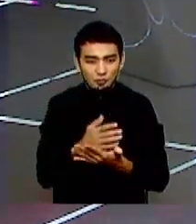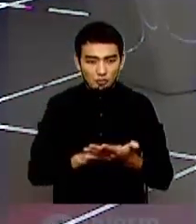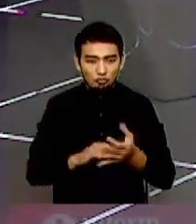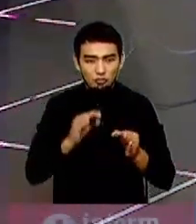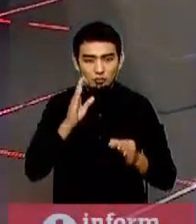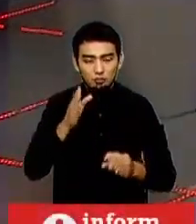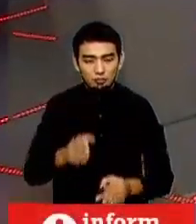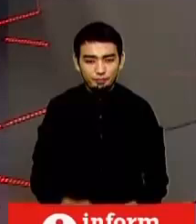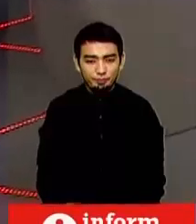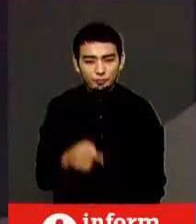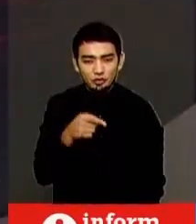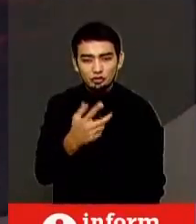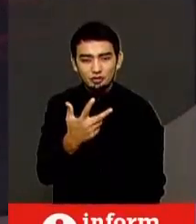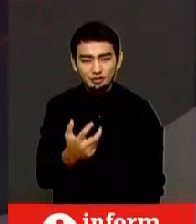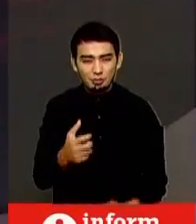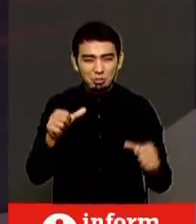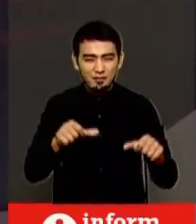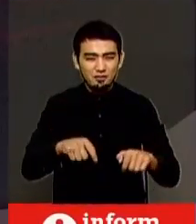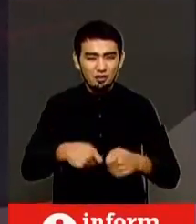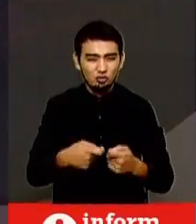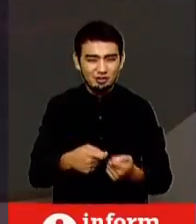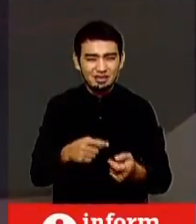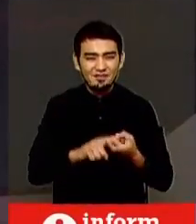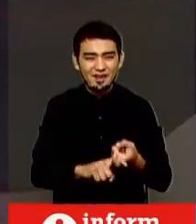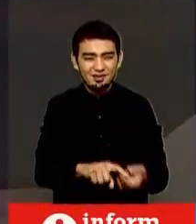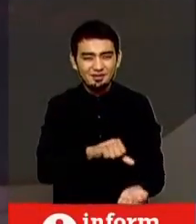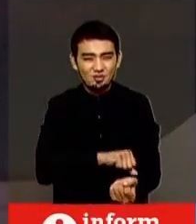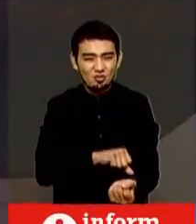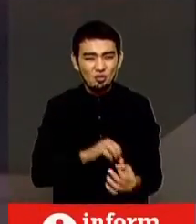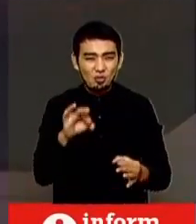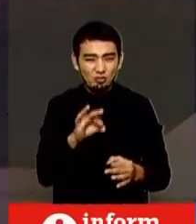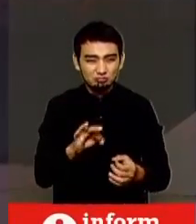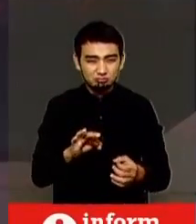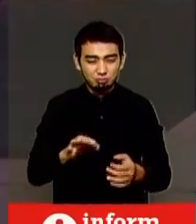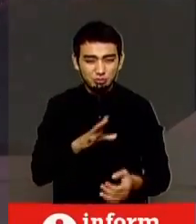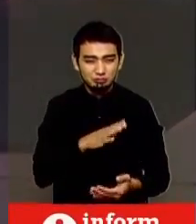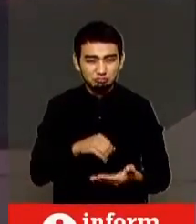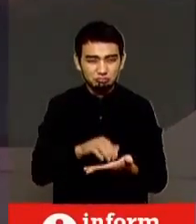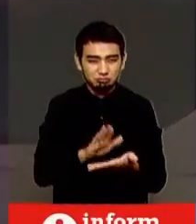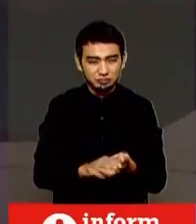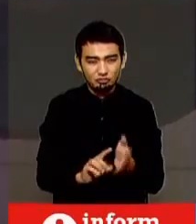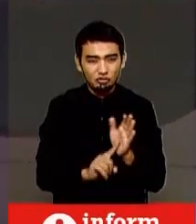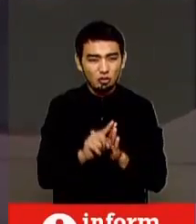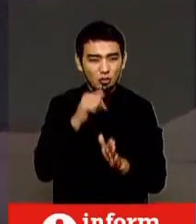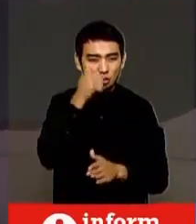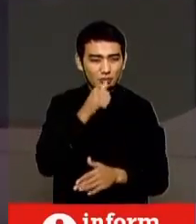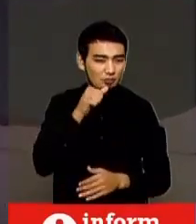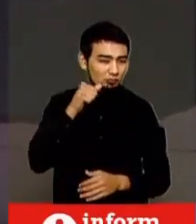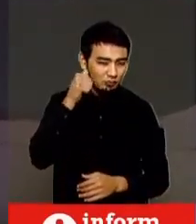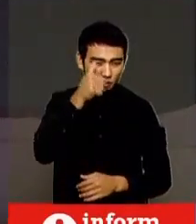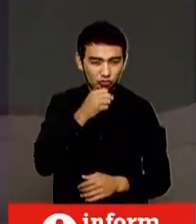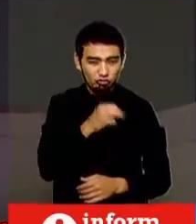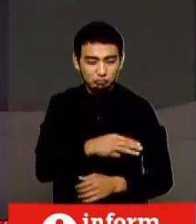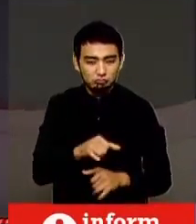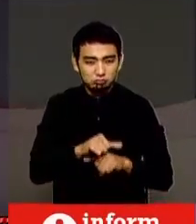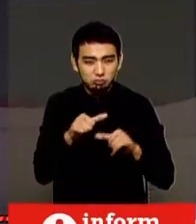продолжаем выпуск. 1300 правонарушений, связанных с наркотиками, было зарегистрировано с начала года. По сравнению с прошлым годом, рост